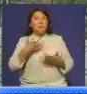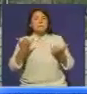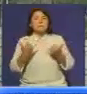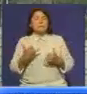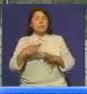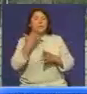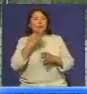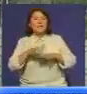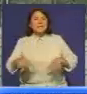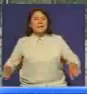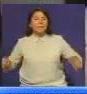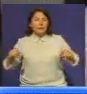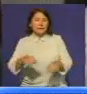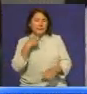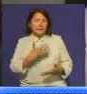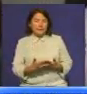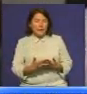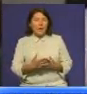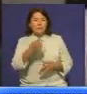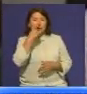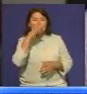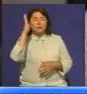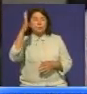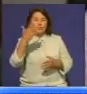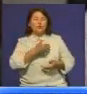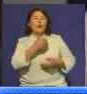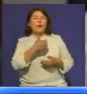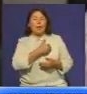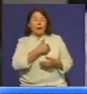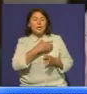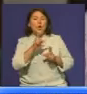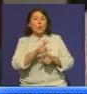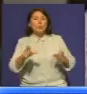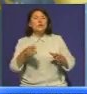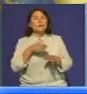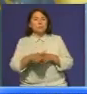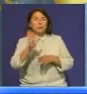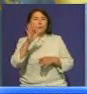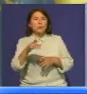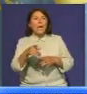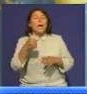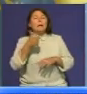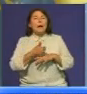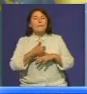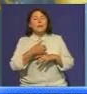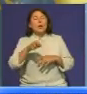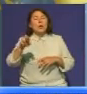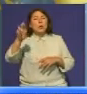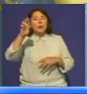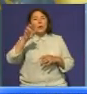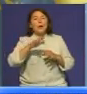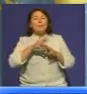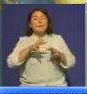своих детей в отделе ближайшее будущее желание жить или исполнится городской отдел образования работает над этим уже